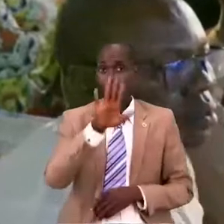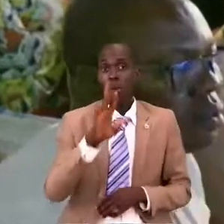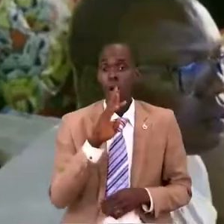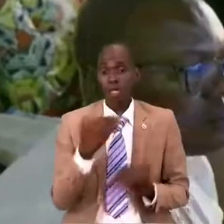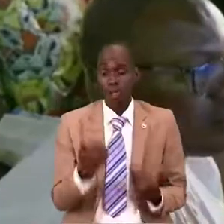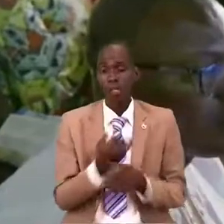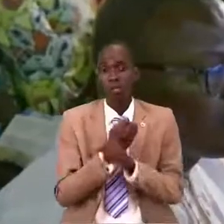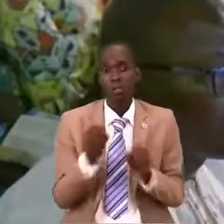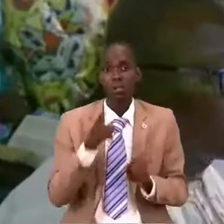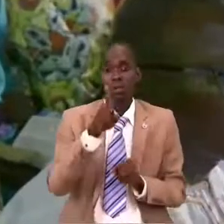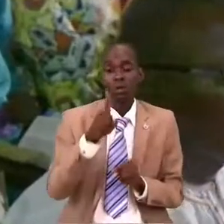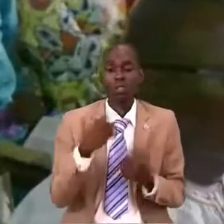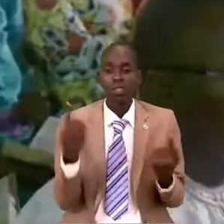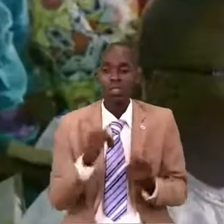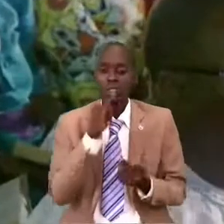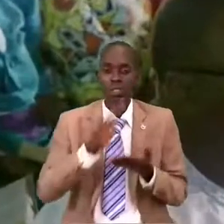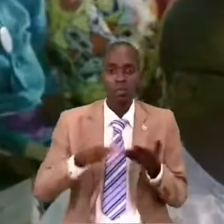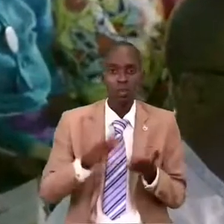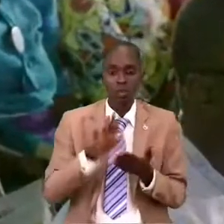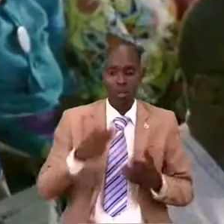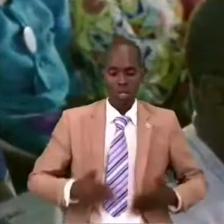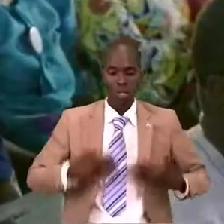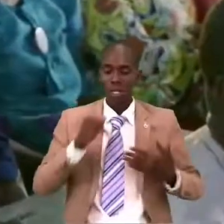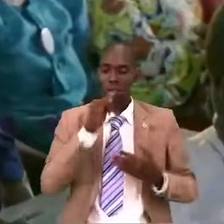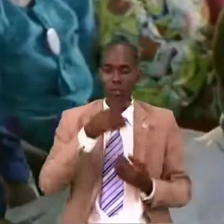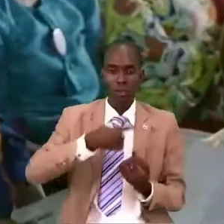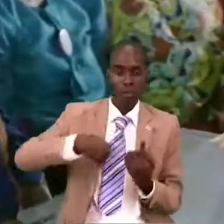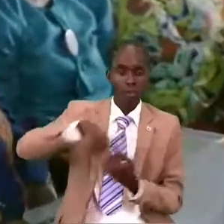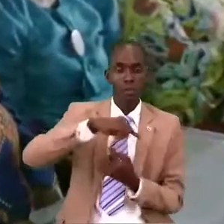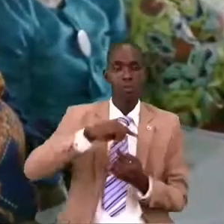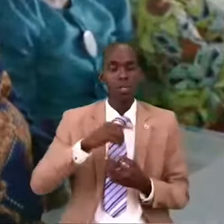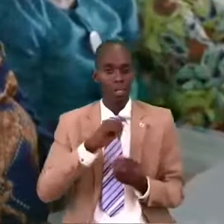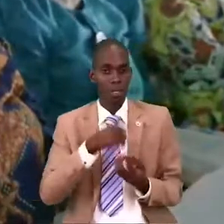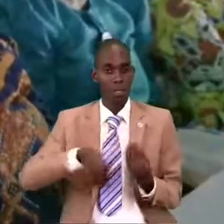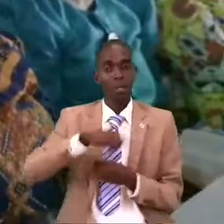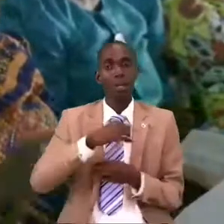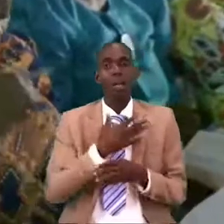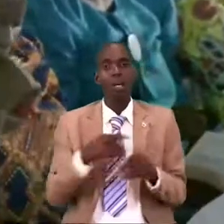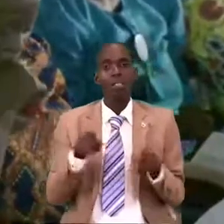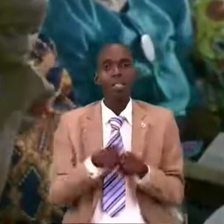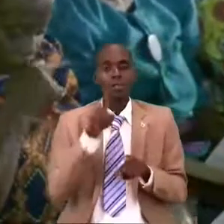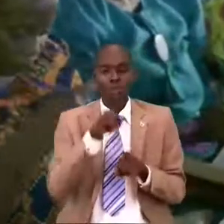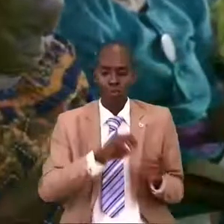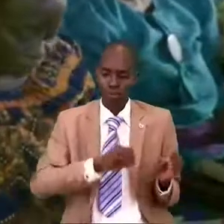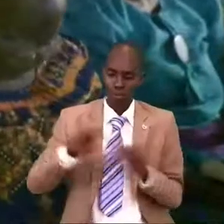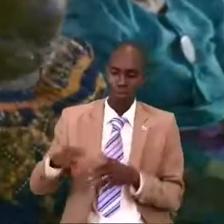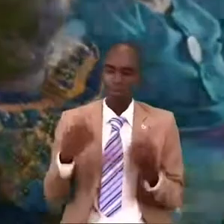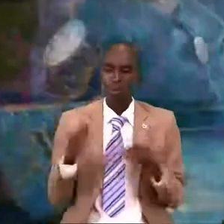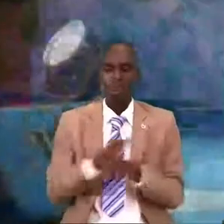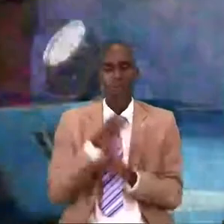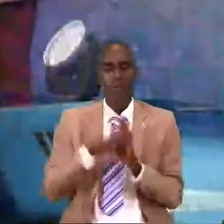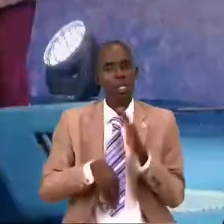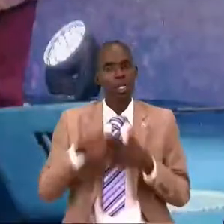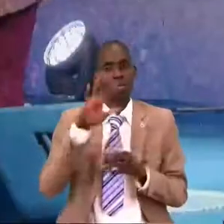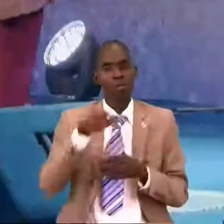remplacé la vie pécheresse de ta vie. Et la joie du ciel, la joie du salut sera dans ton cœur,